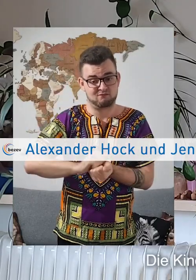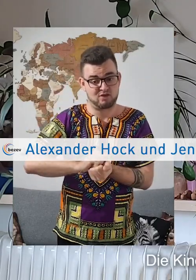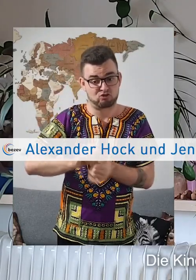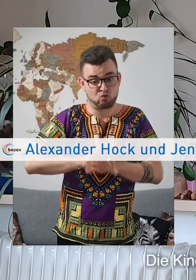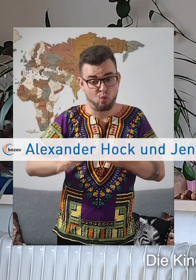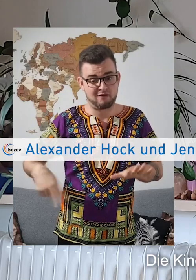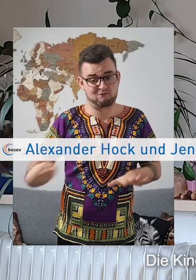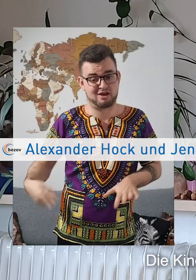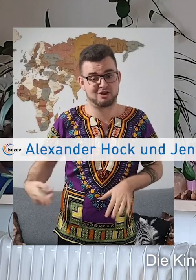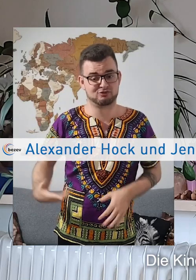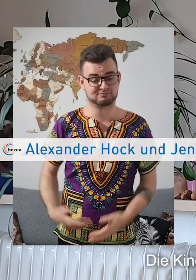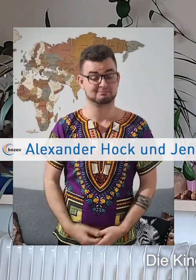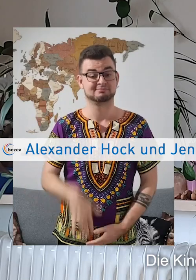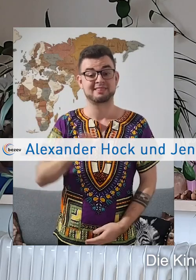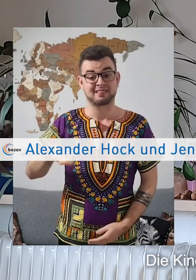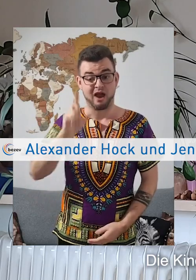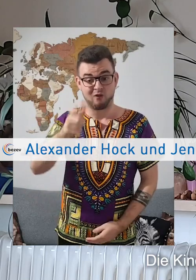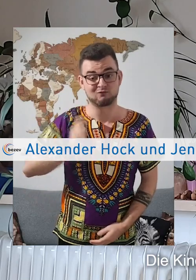Kinder freuen sich auf dich!